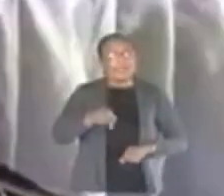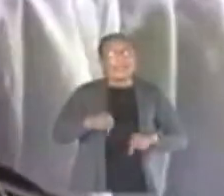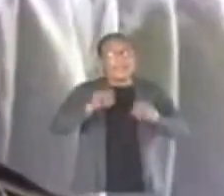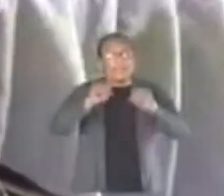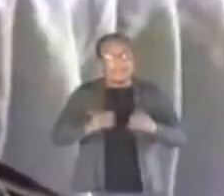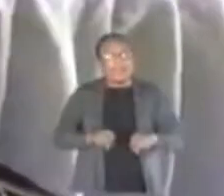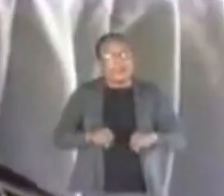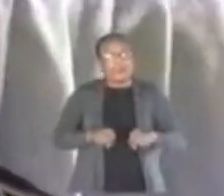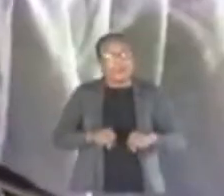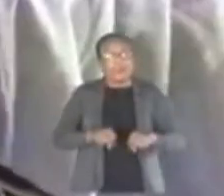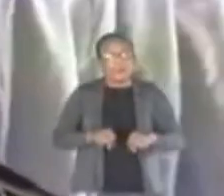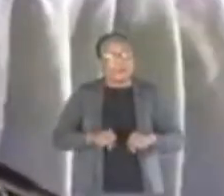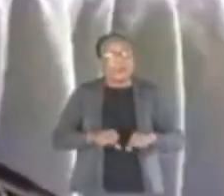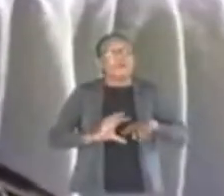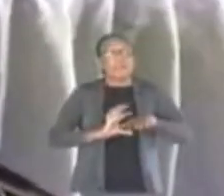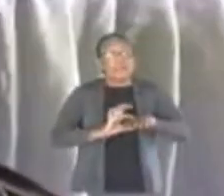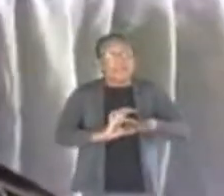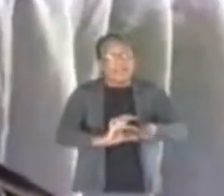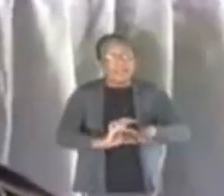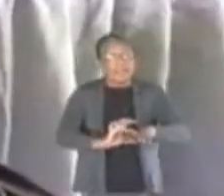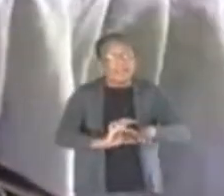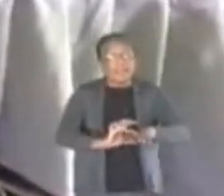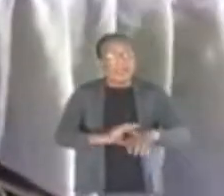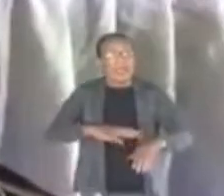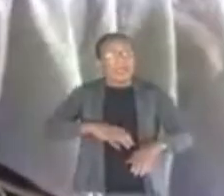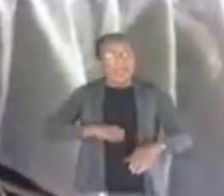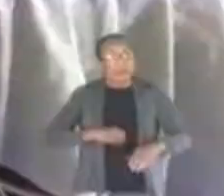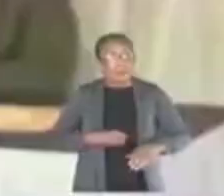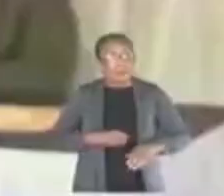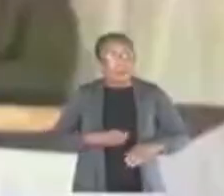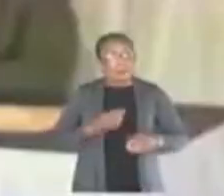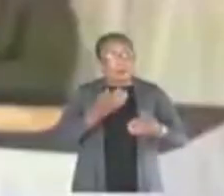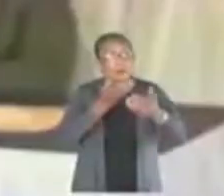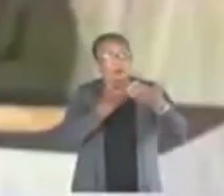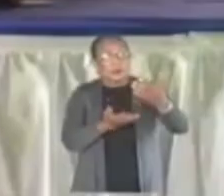definitieve leiding. Men heeft profielen ontwikkeld.